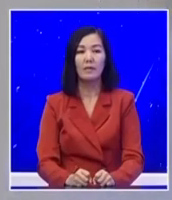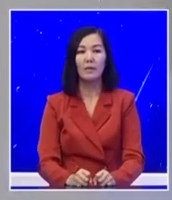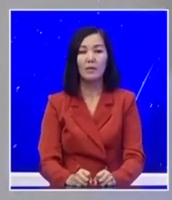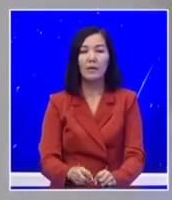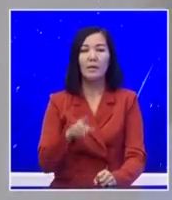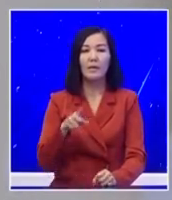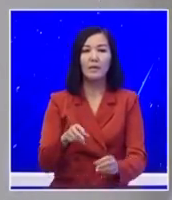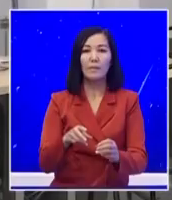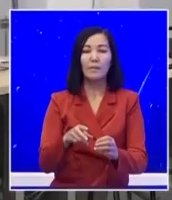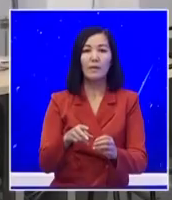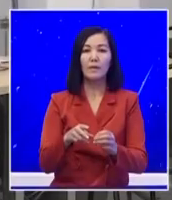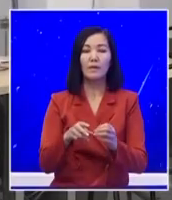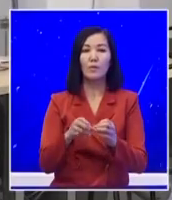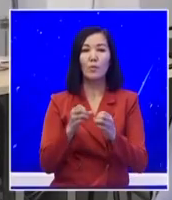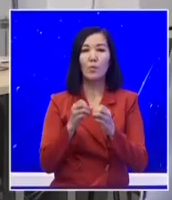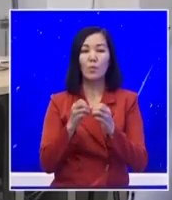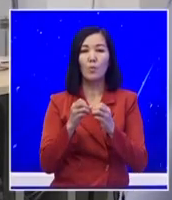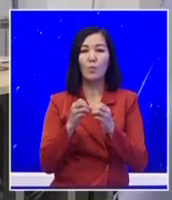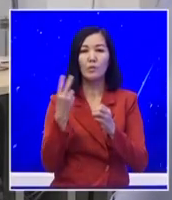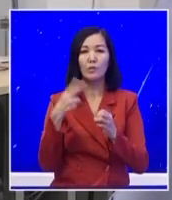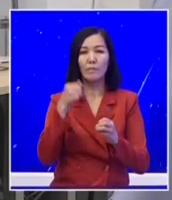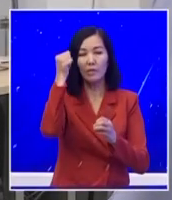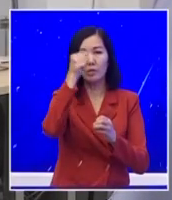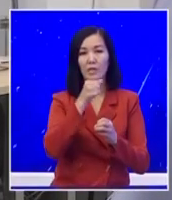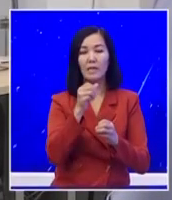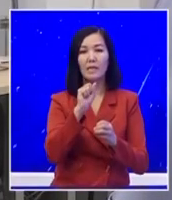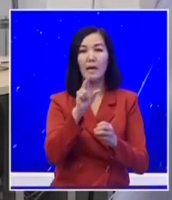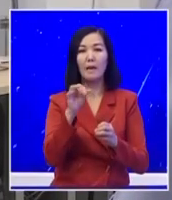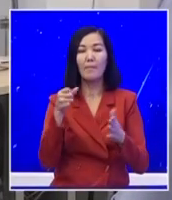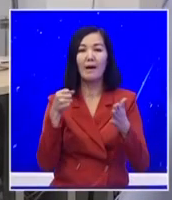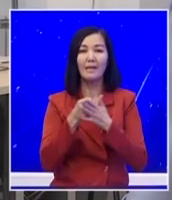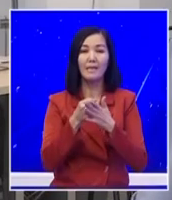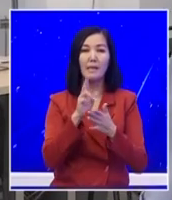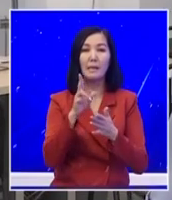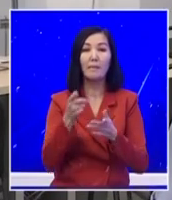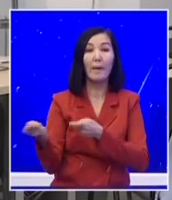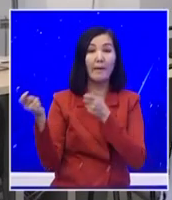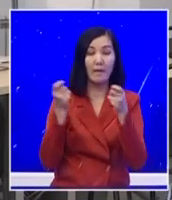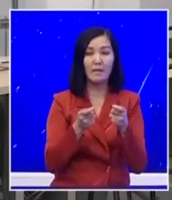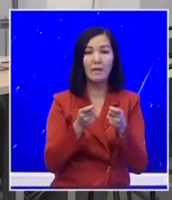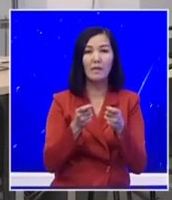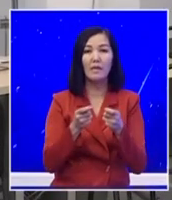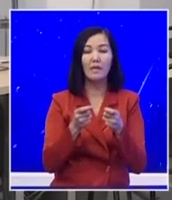әкеліп үлгерді, сол көліктерді, яғни біз уақытша тіркеуге аламыз. Қазақстан азаматтарды шығандай